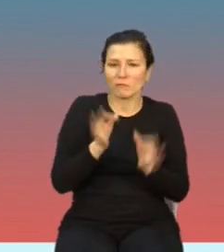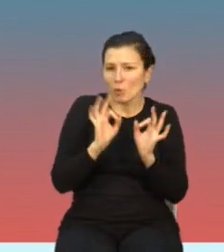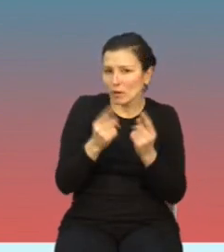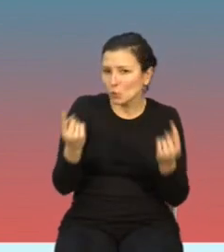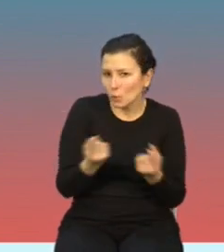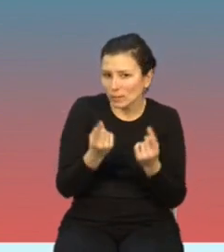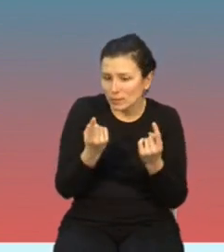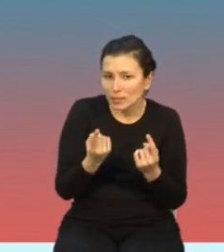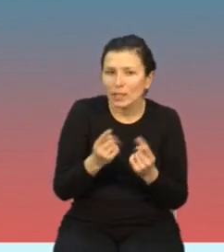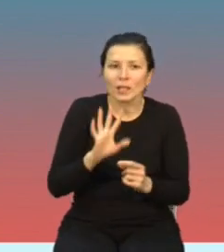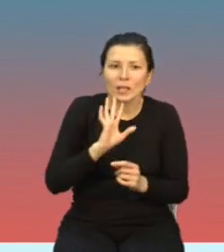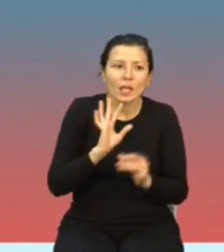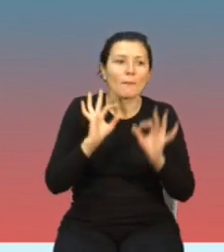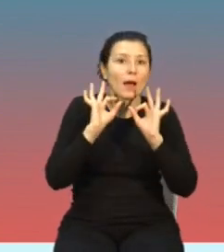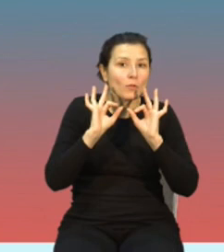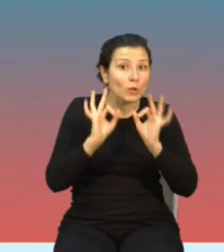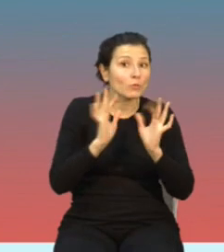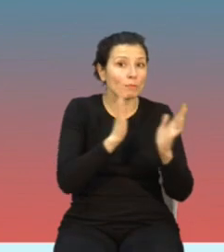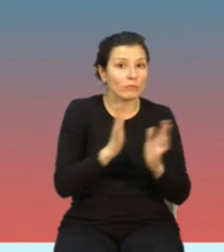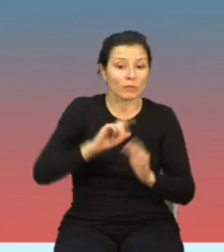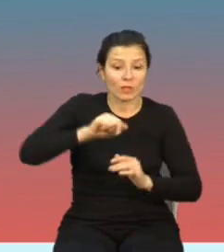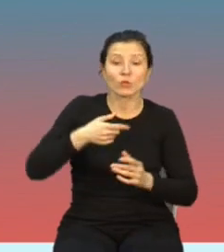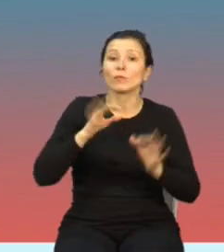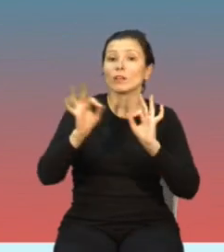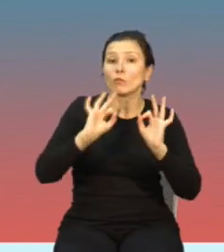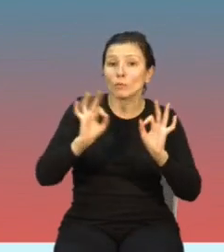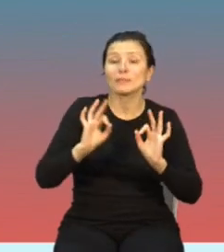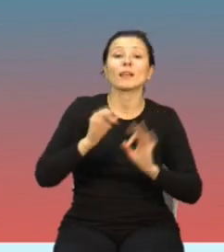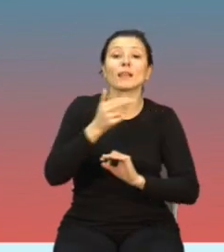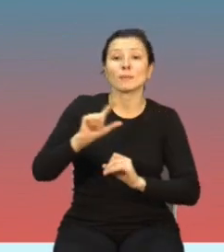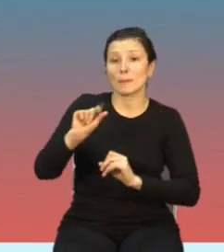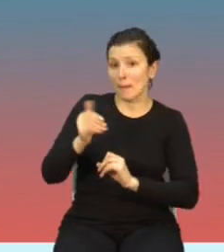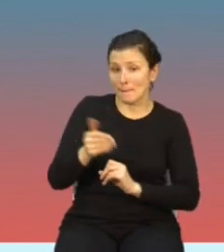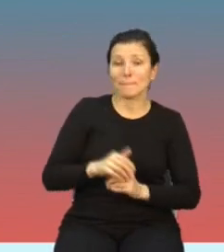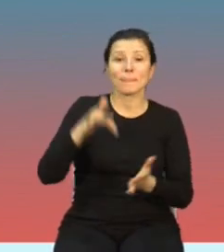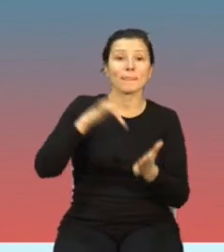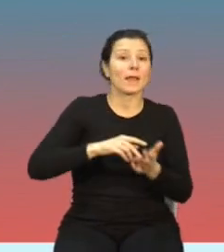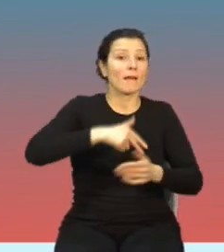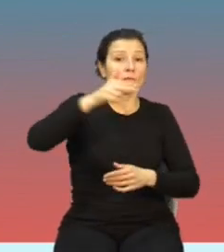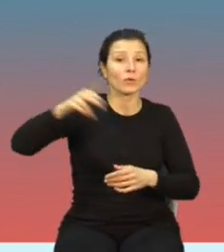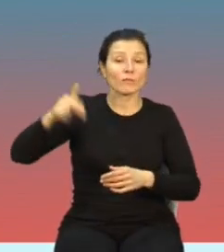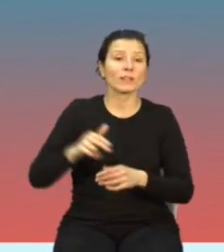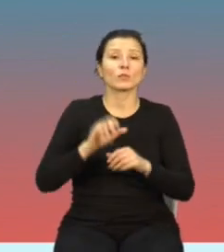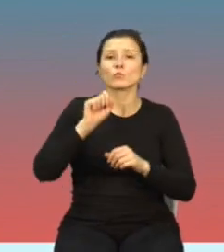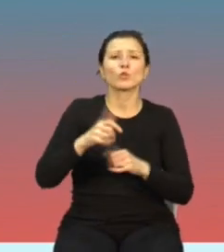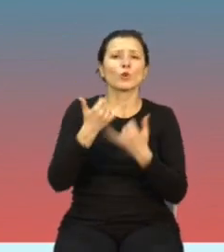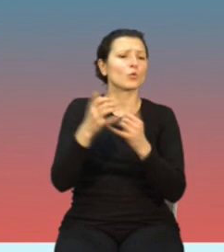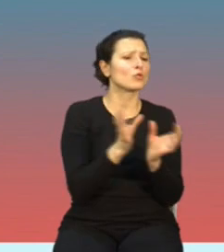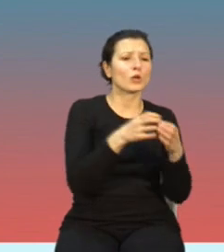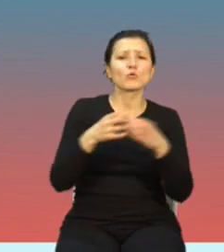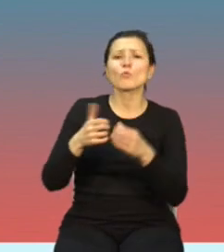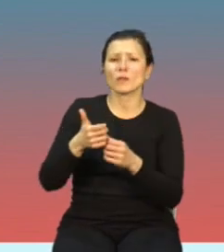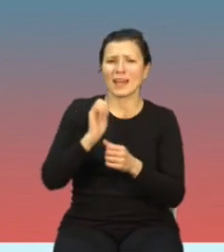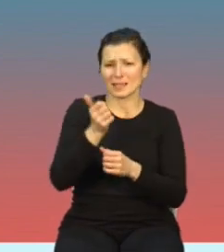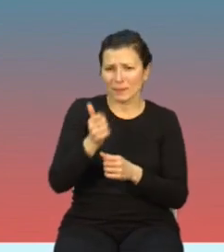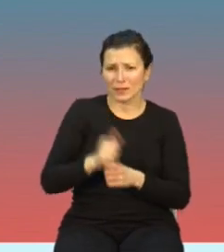dobrze zorganizowaliśmy naszą informację na temat PEM. W Norwegii też współpracujemy różne organy eksperckie i współpracujemy